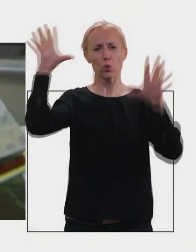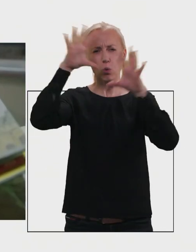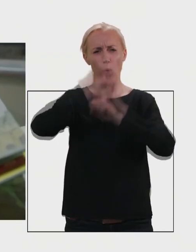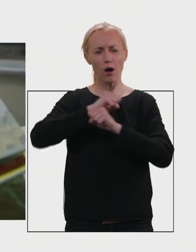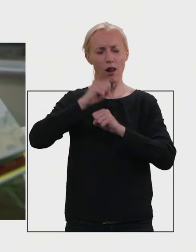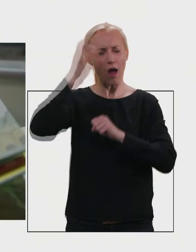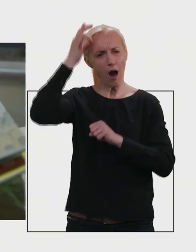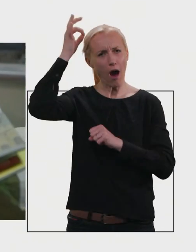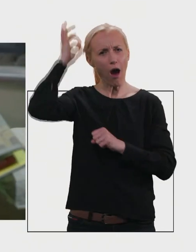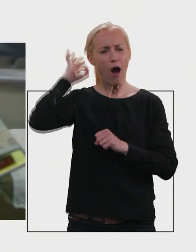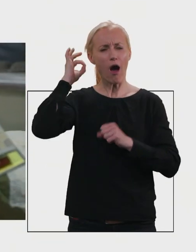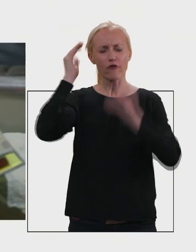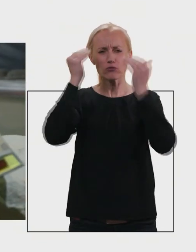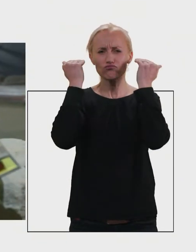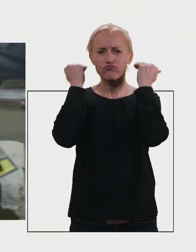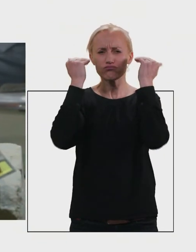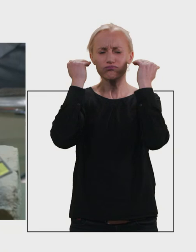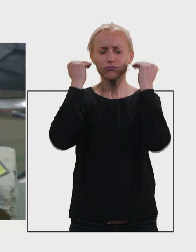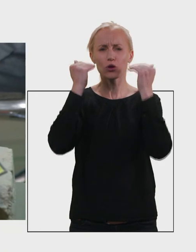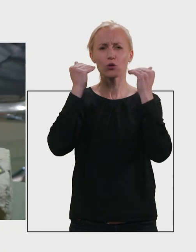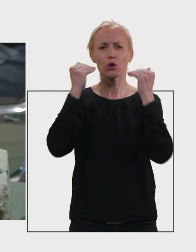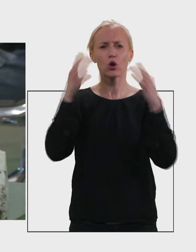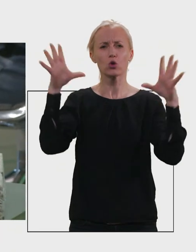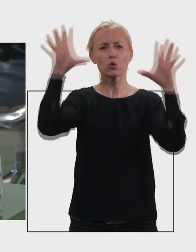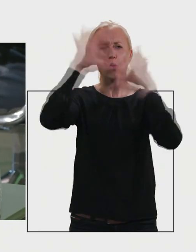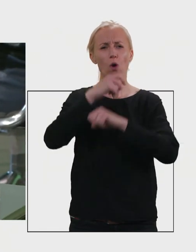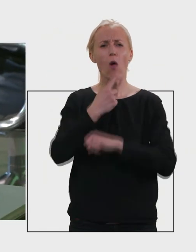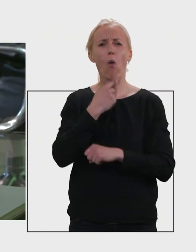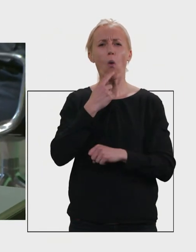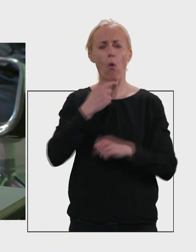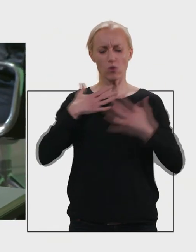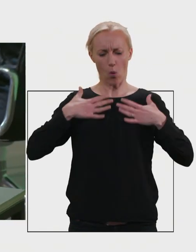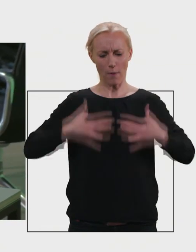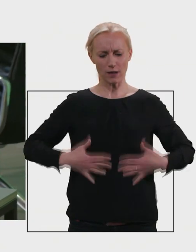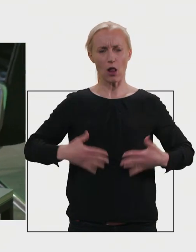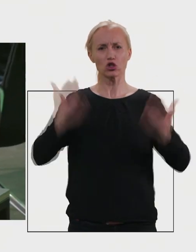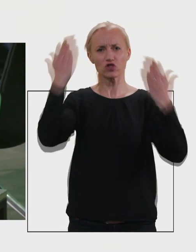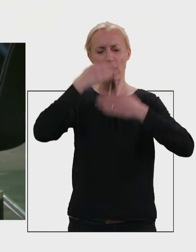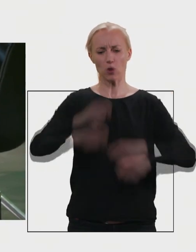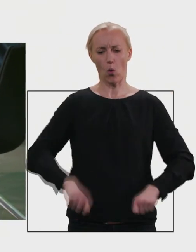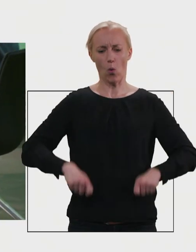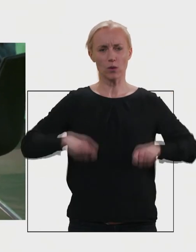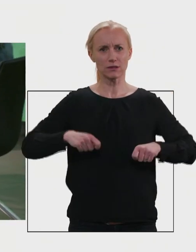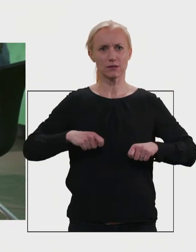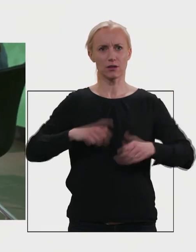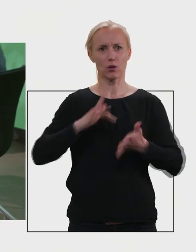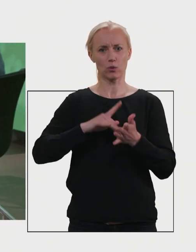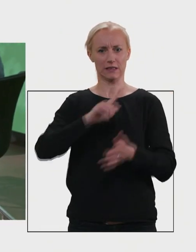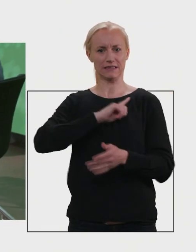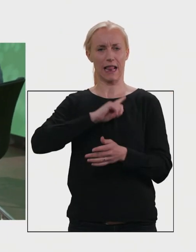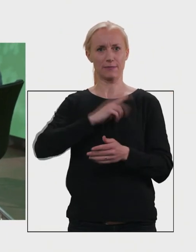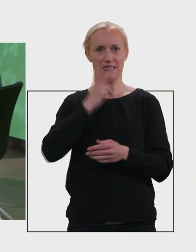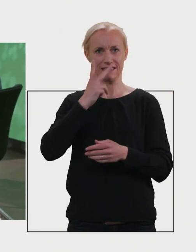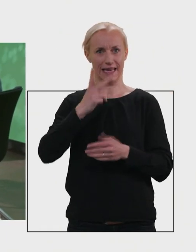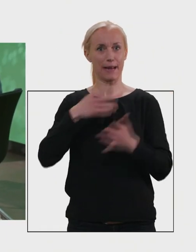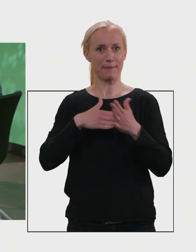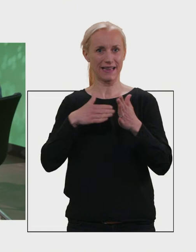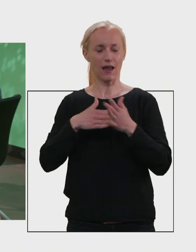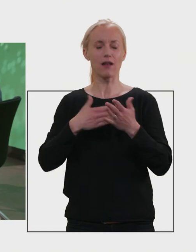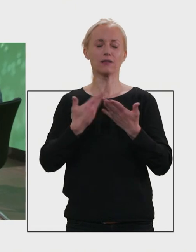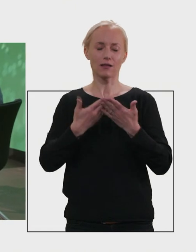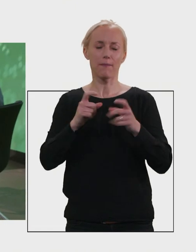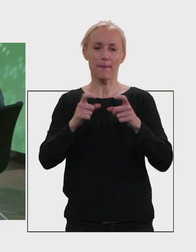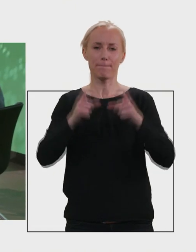einen Pagenkopf, ein dunkelrotes Oberteil und eine schwarze Hose an. Und da ich sehbehindert bin, habe ich auch eine Brille